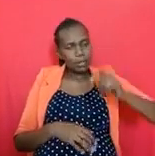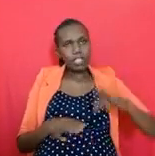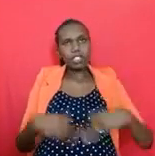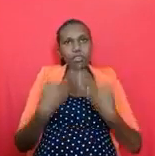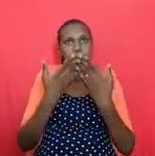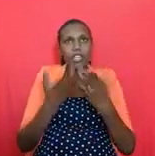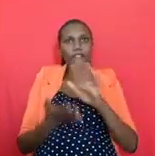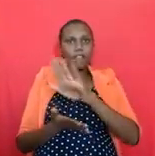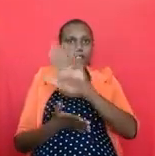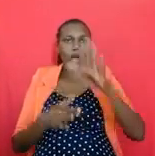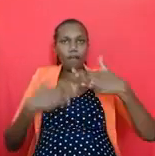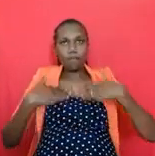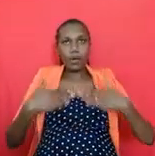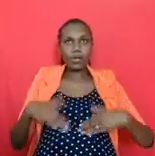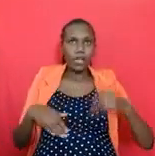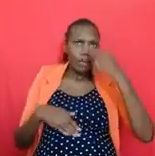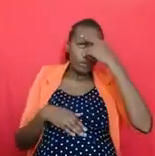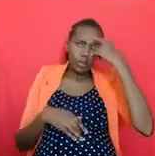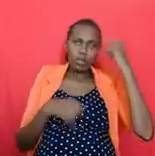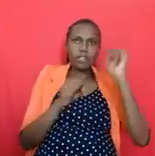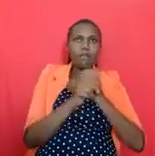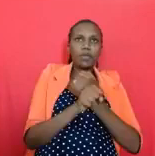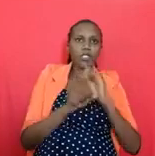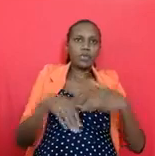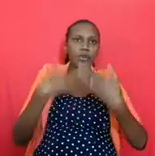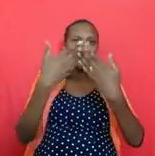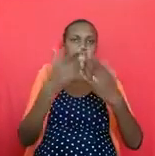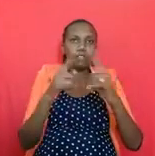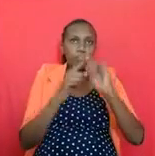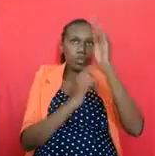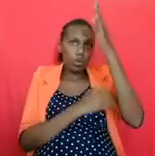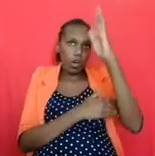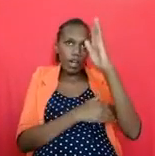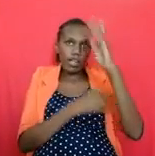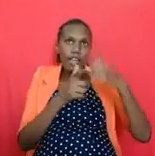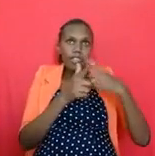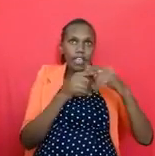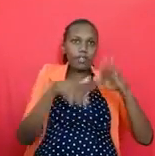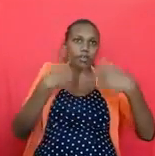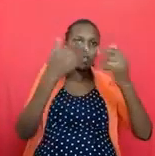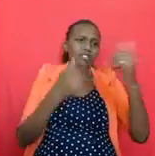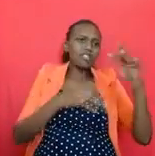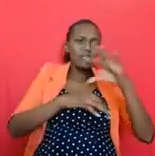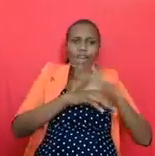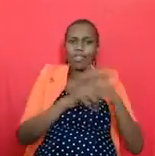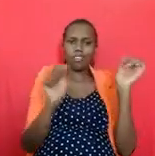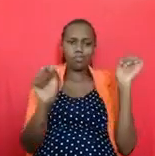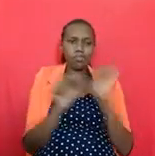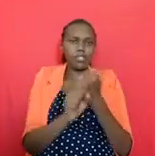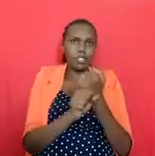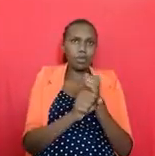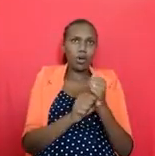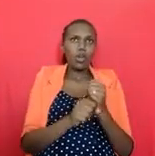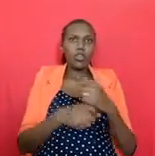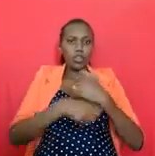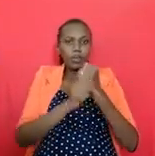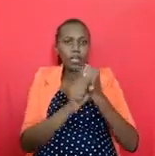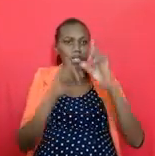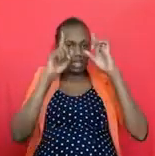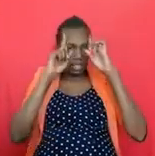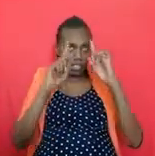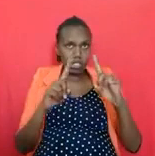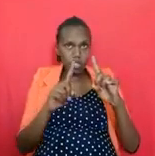heane tondå ndå ngä tuä ka nä å raheana kwä Ngai na wä heane gwä thĩ no må haka å tue